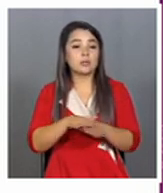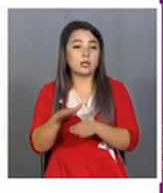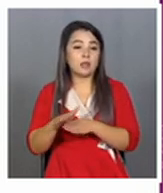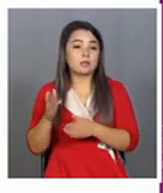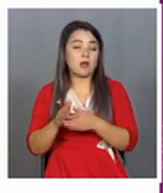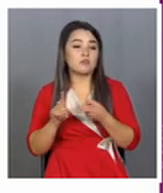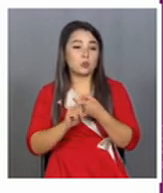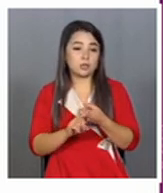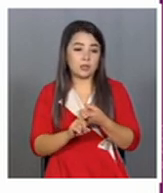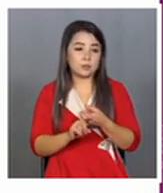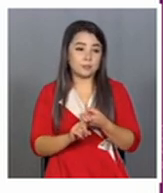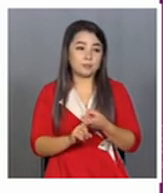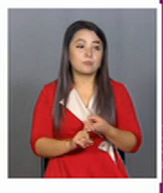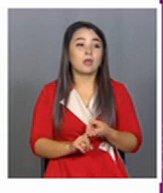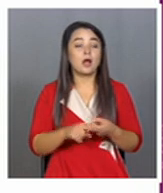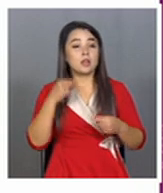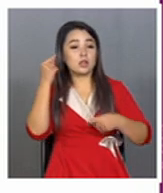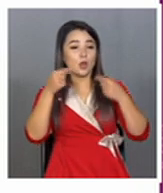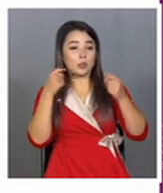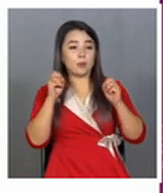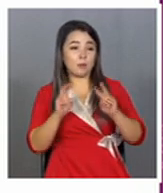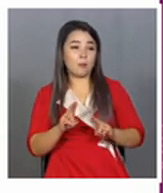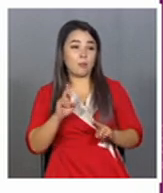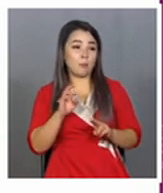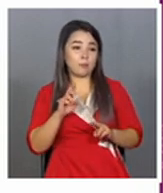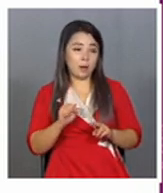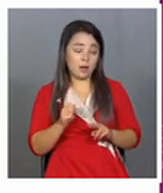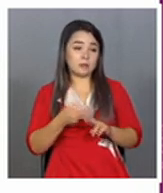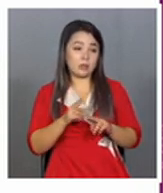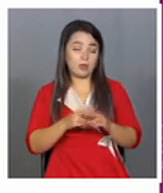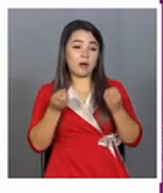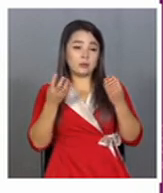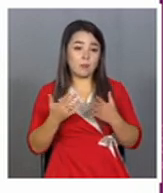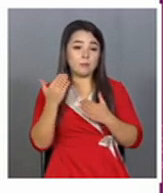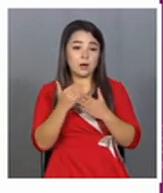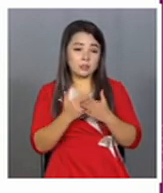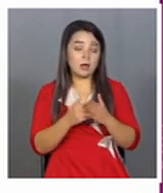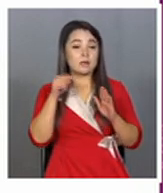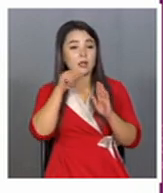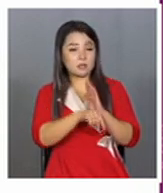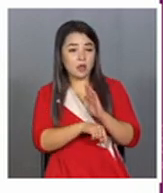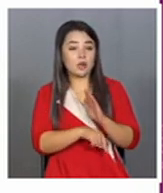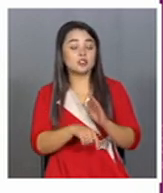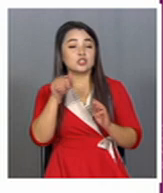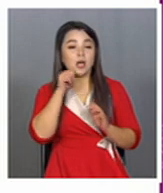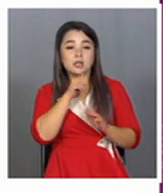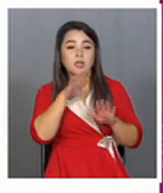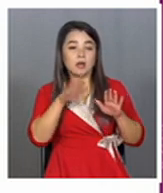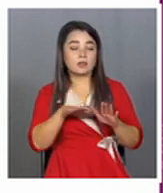вирустар. Ал логикалық бомбалар қарапайым бағдарламаларға кіріп, жасырын